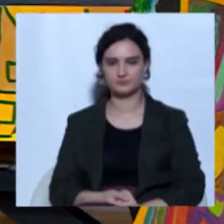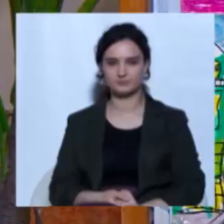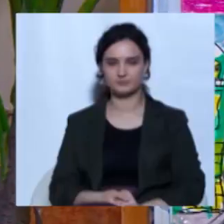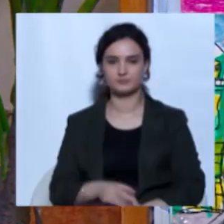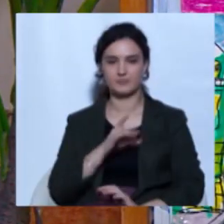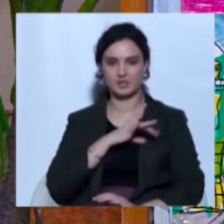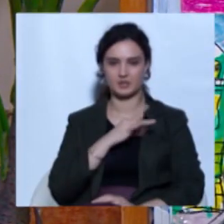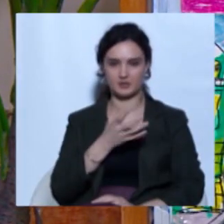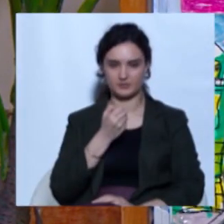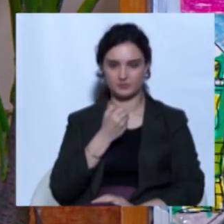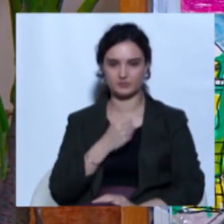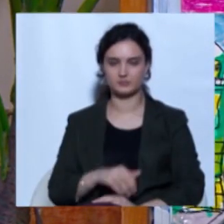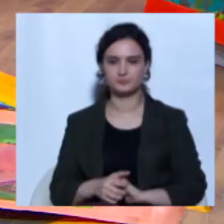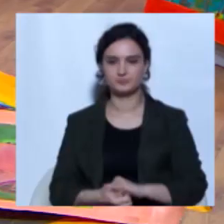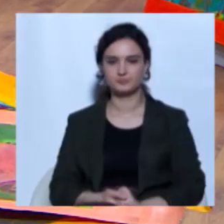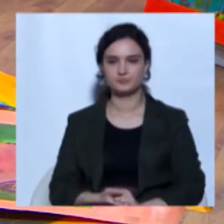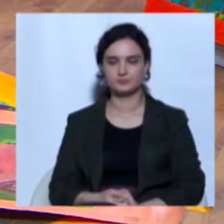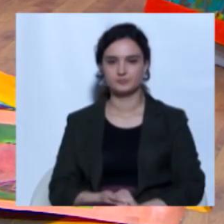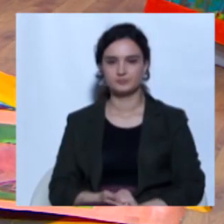ავიღოთ თეთრი.